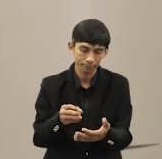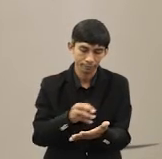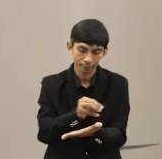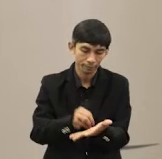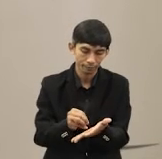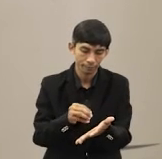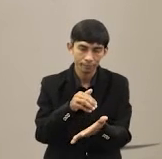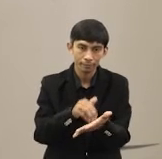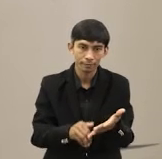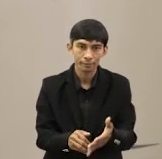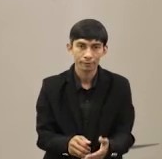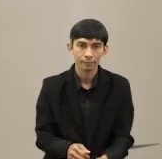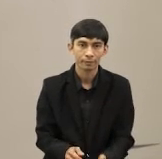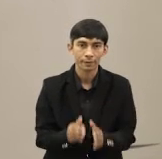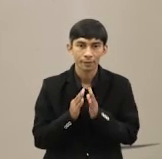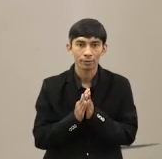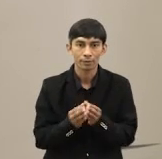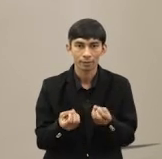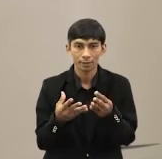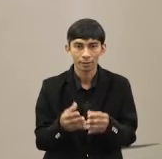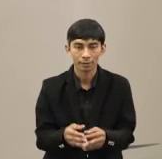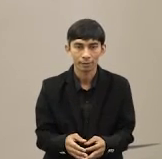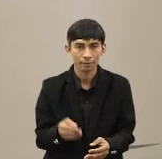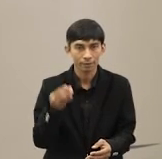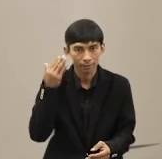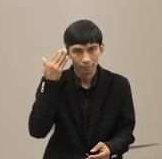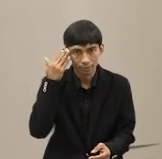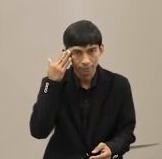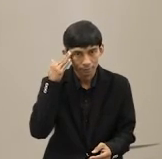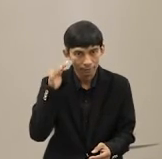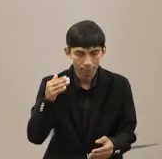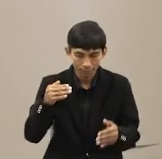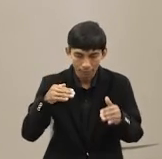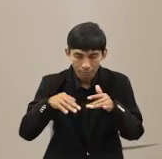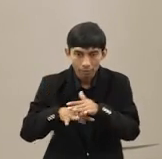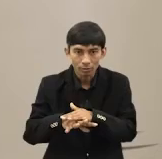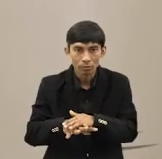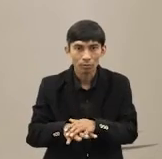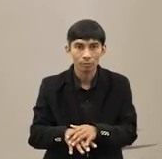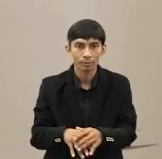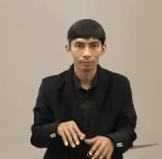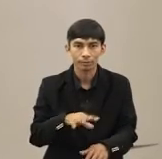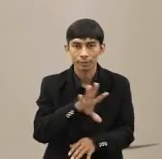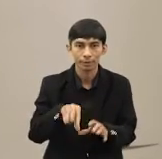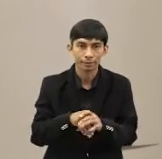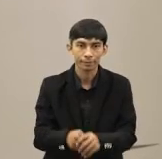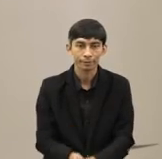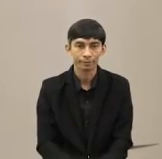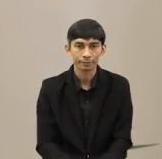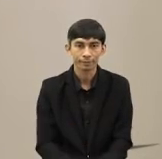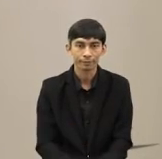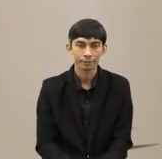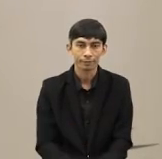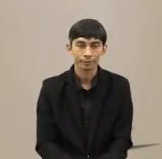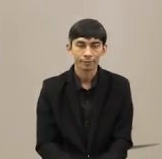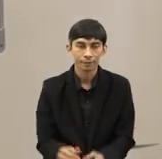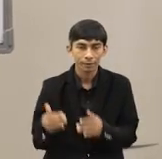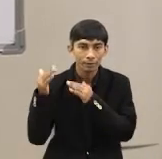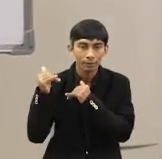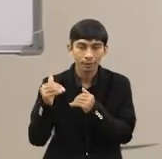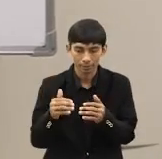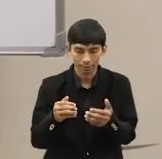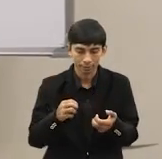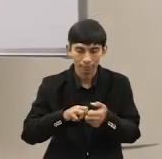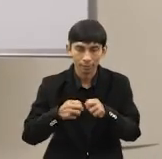rập ca cho ruộng rồi bà con tiếng ở khnía hai nẻ kêu sang khâm giang một mồm thá chầm nót để con bàn bằng cát mốc